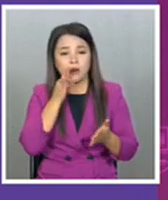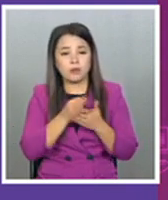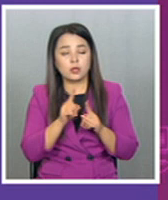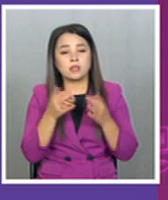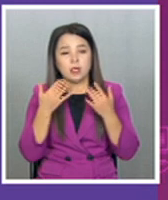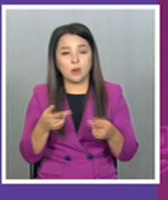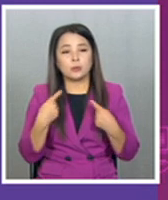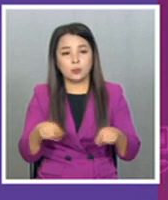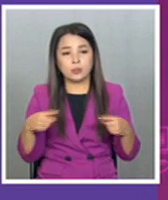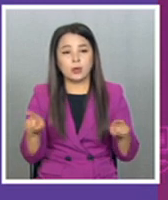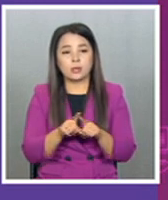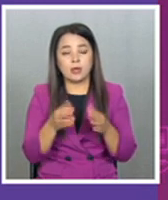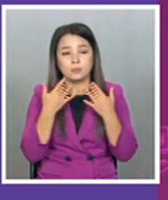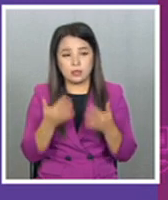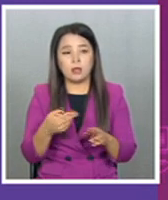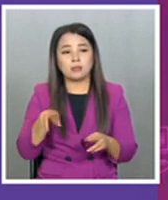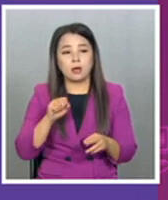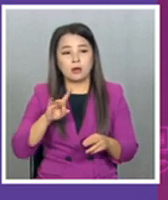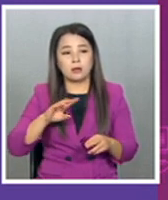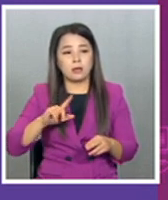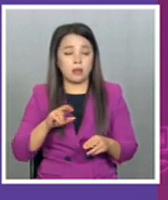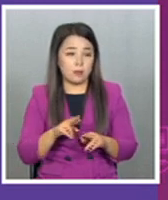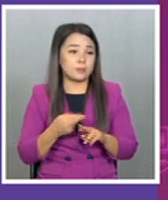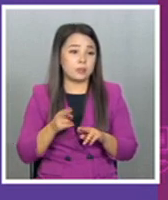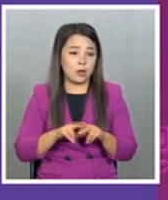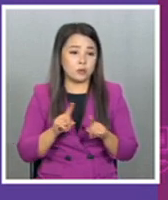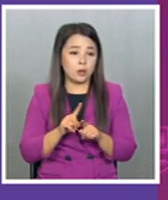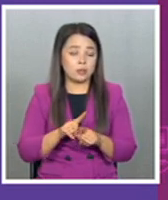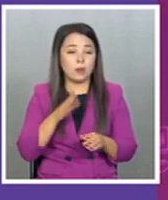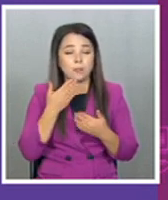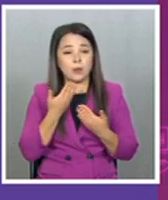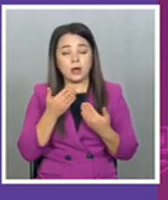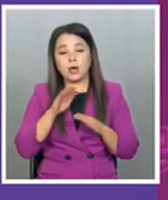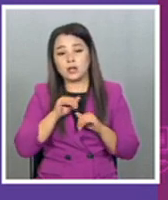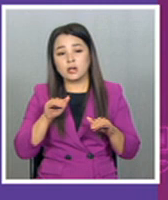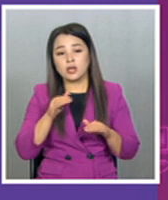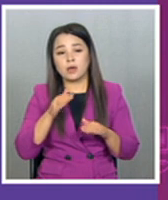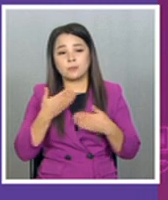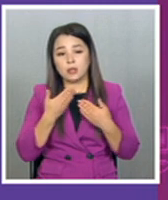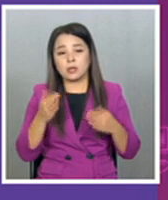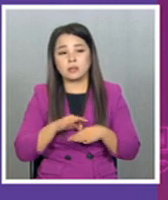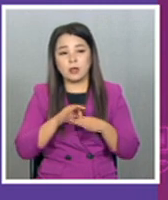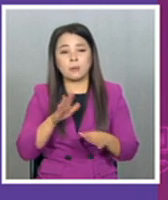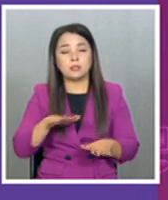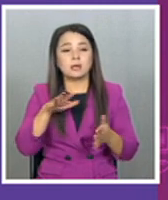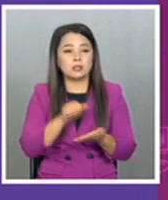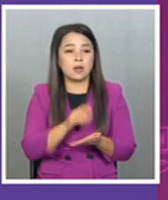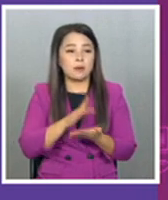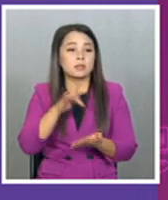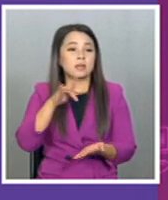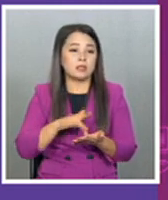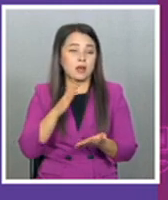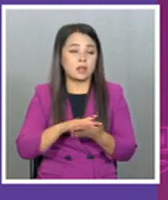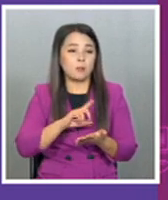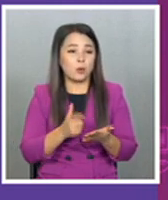требует от других. Дарья – главная героиня повести «Прощание с матерой», потому что она занимает центральное место в повести.